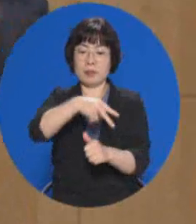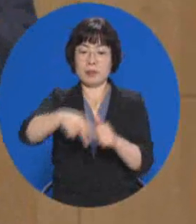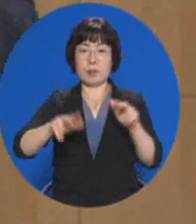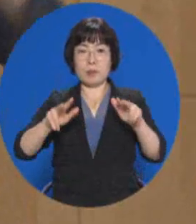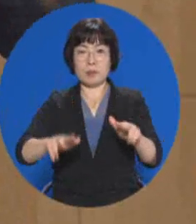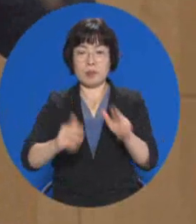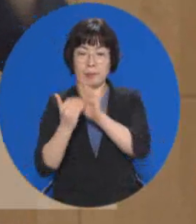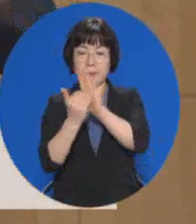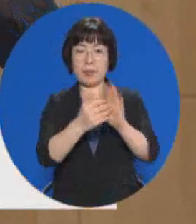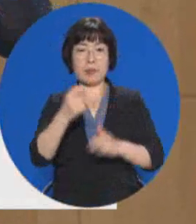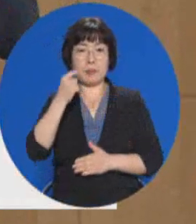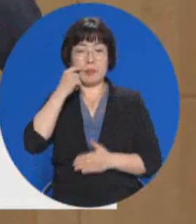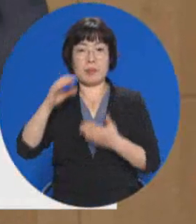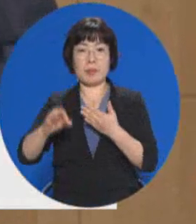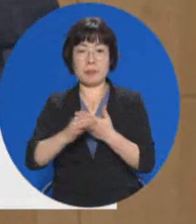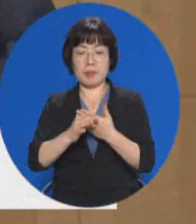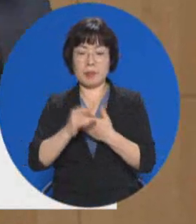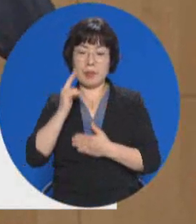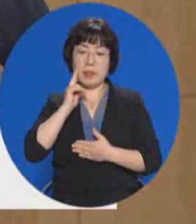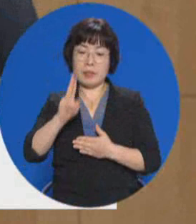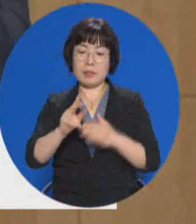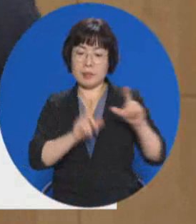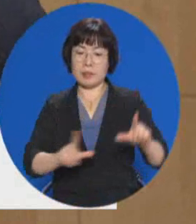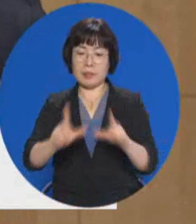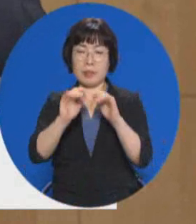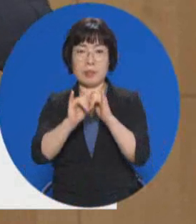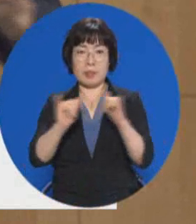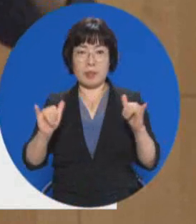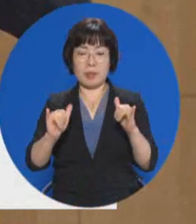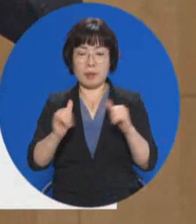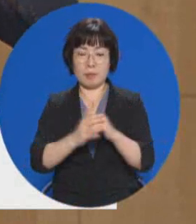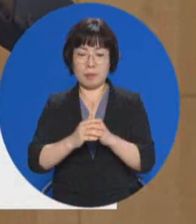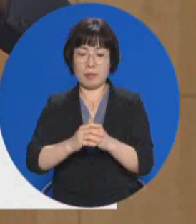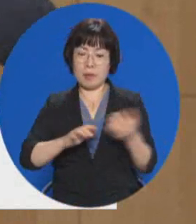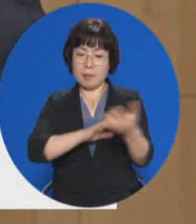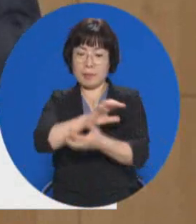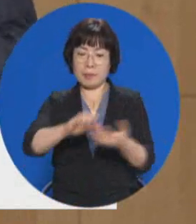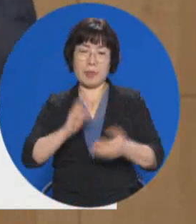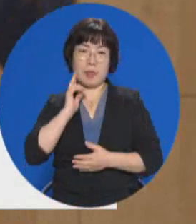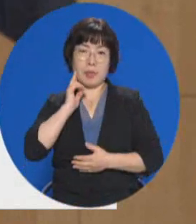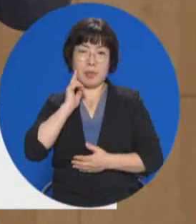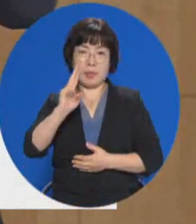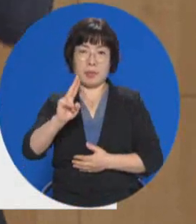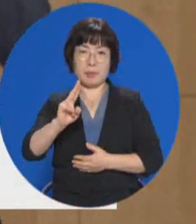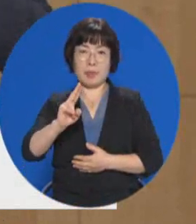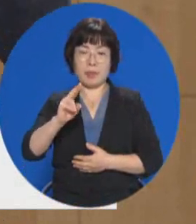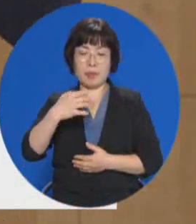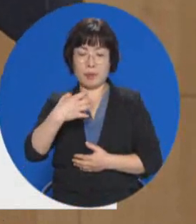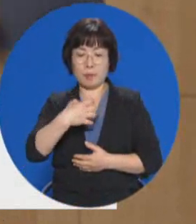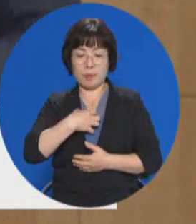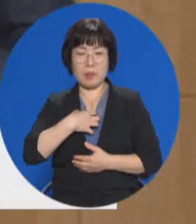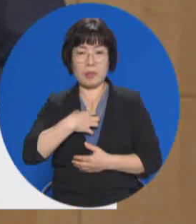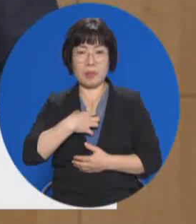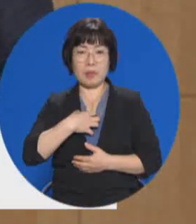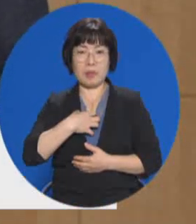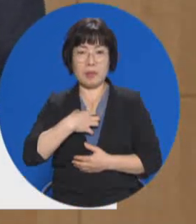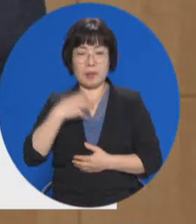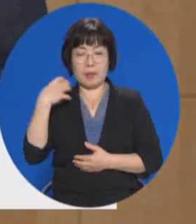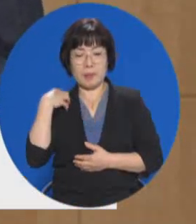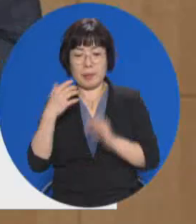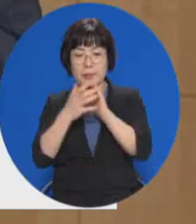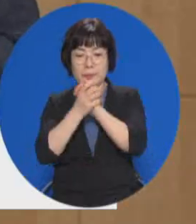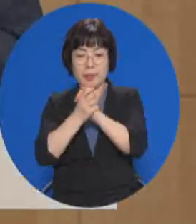지금 통제하지 못하면 시민의 삶과 생활이 공황 상태에 빠질 수 있다는 위기감과